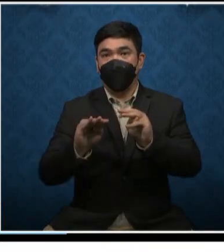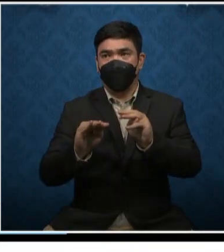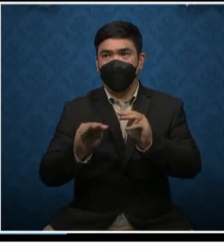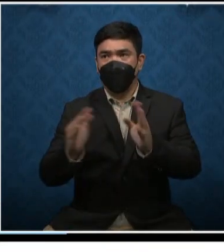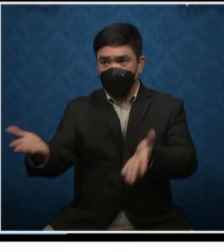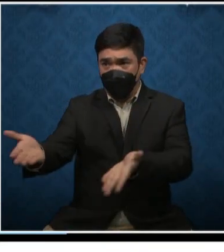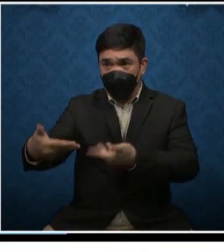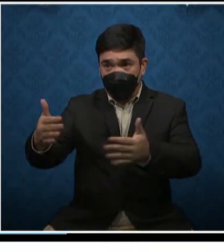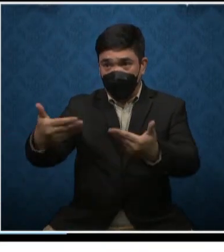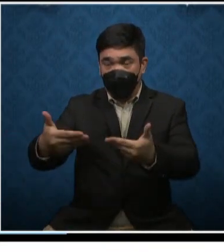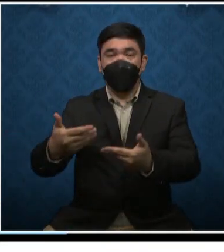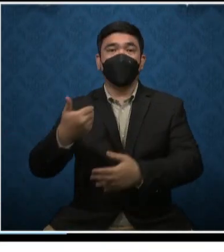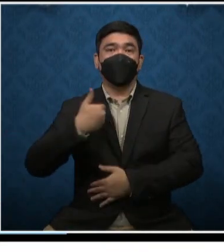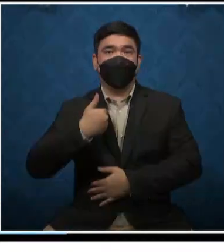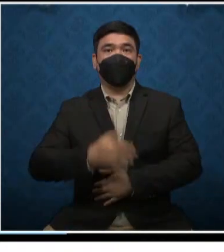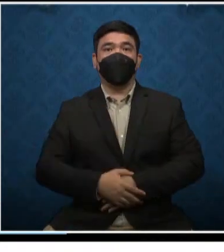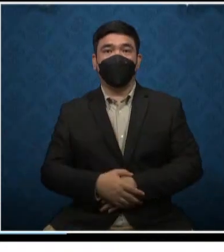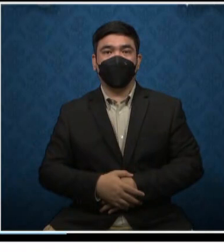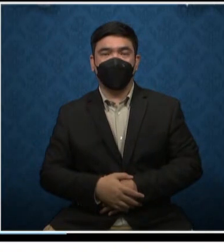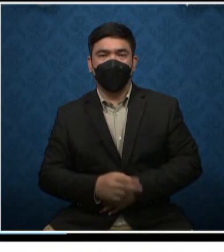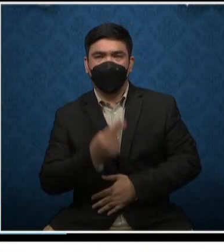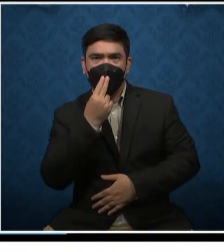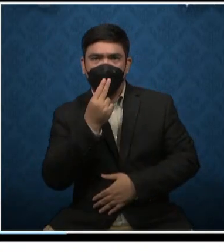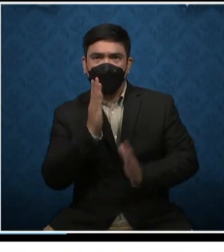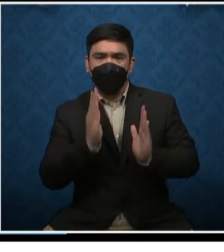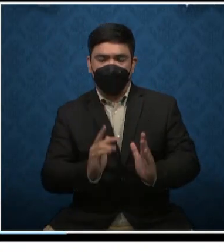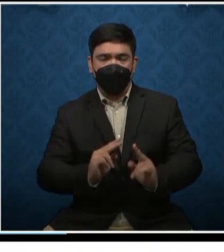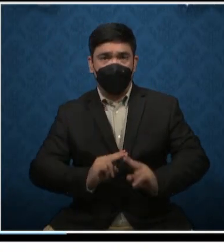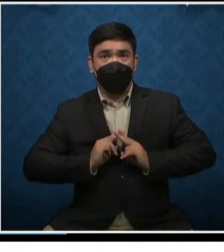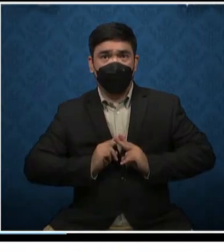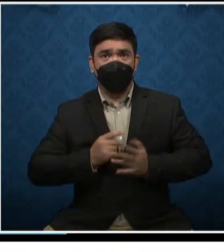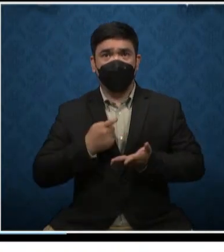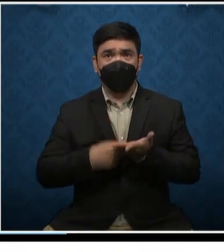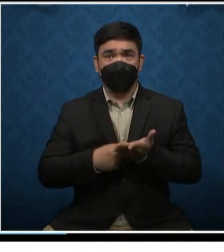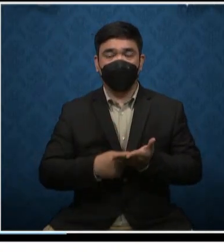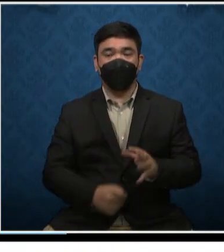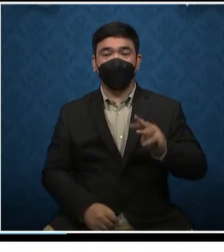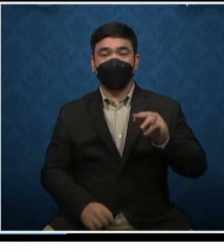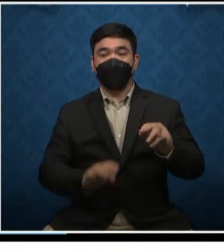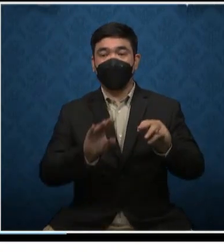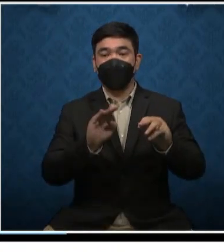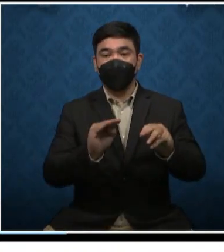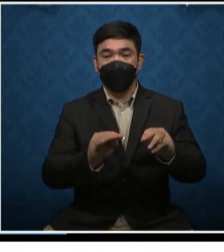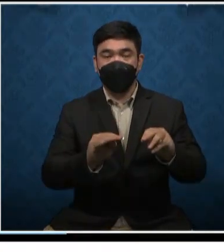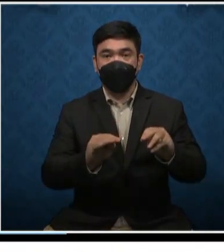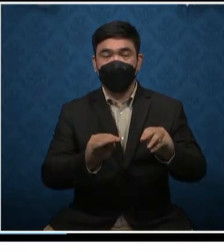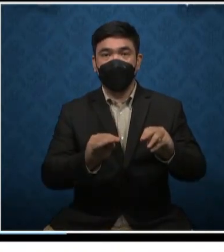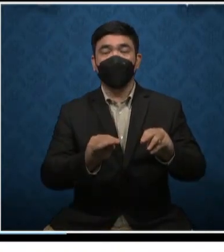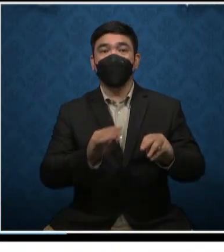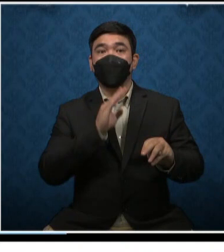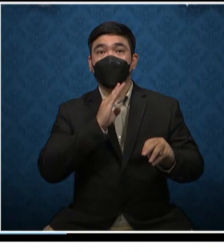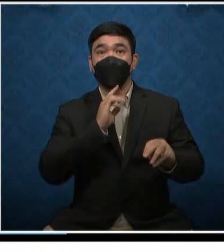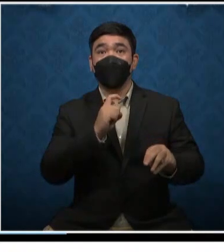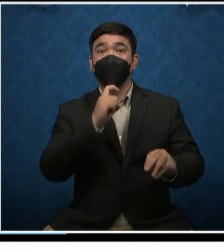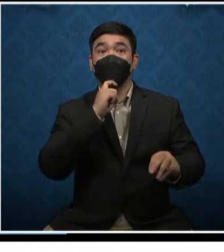ากขึ้นรวมทั้งให้ผู้ซึ่งเป็นผู้ประกันตนตามมาตรา40ที่มีอยู่